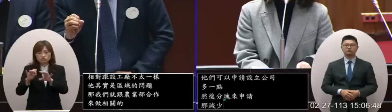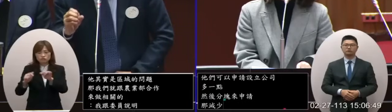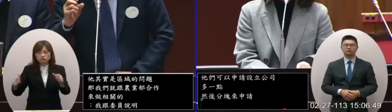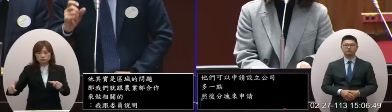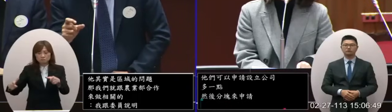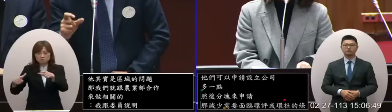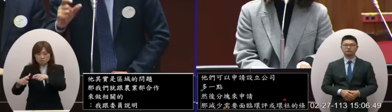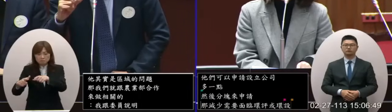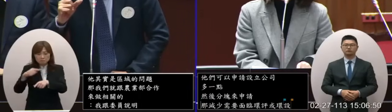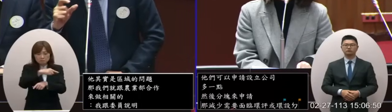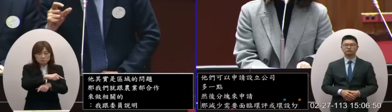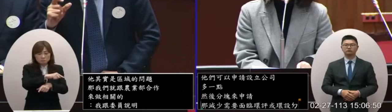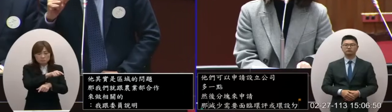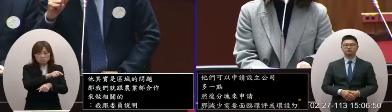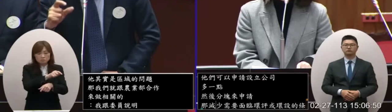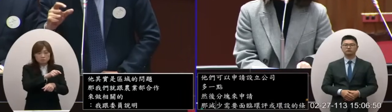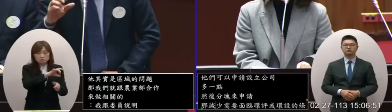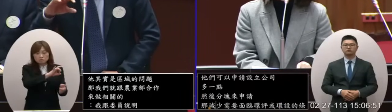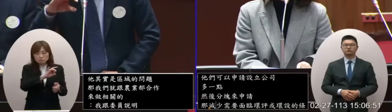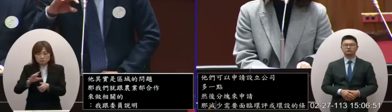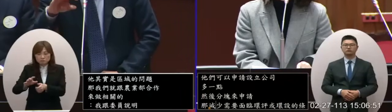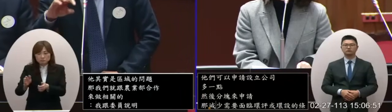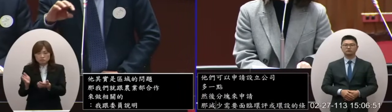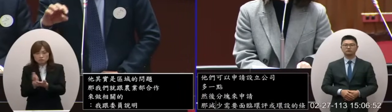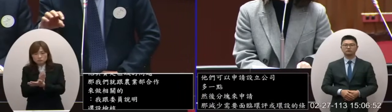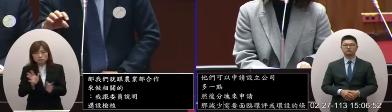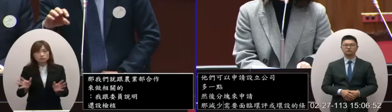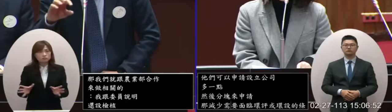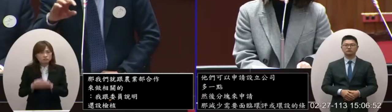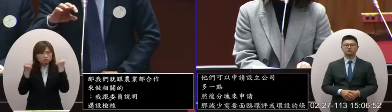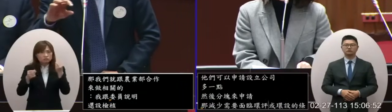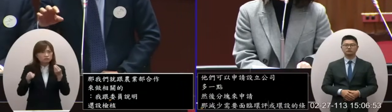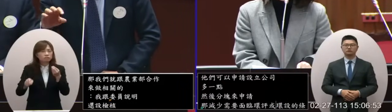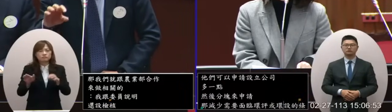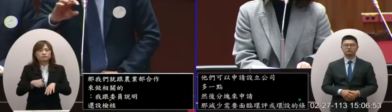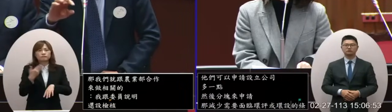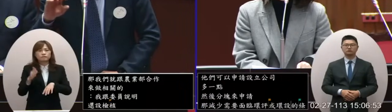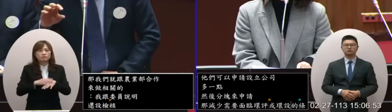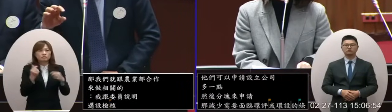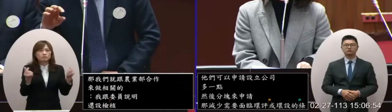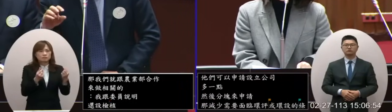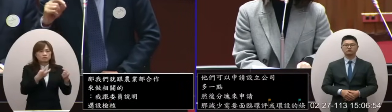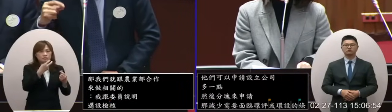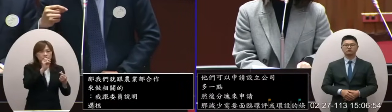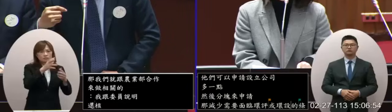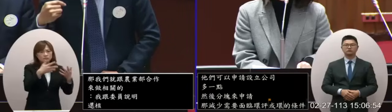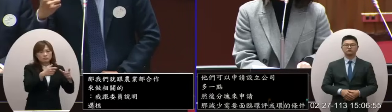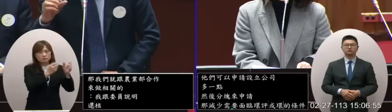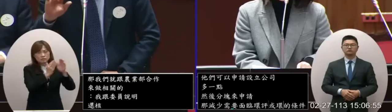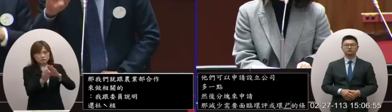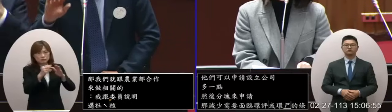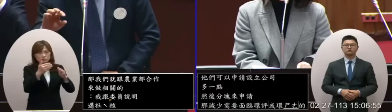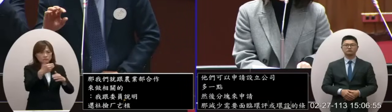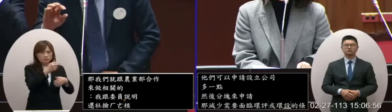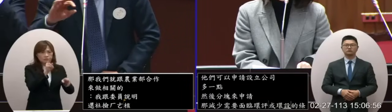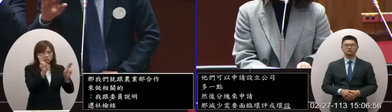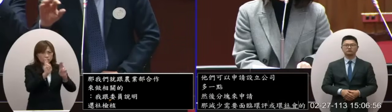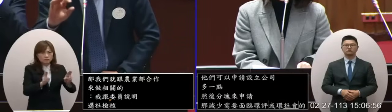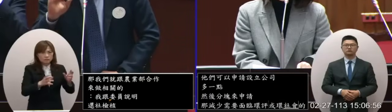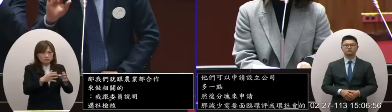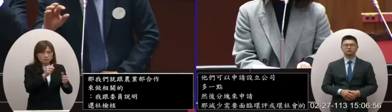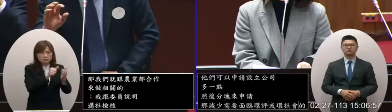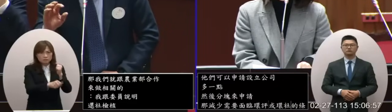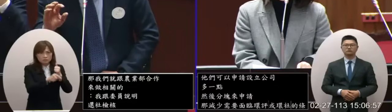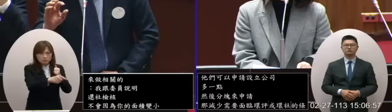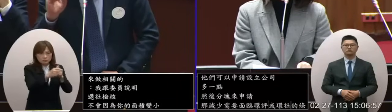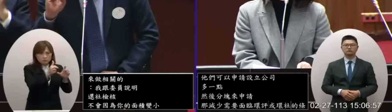设减的，就在我刚才说了，就在我们所框定的余电工程区20000多公顷，它我们已经初步做